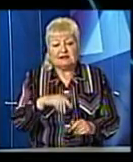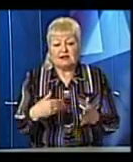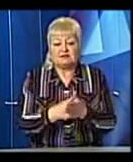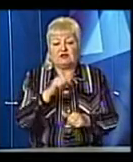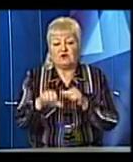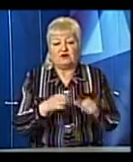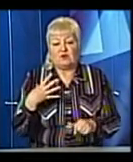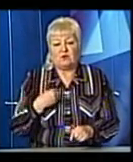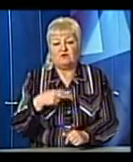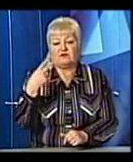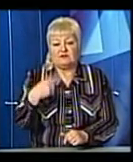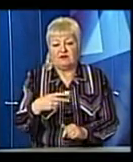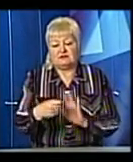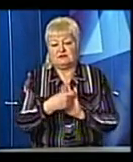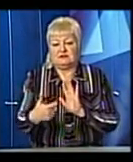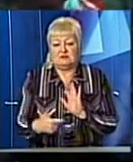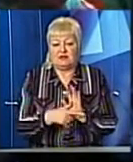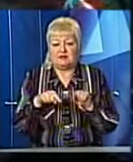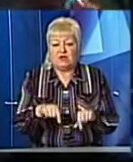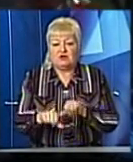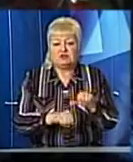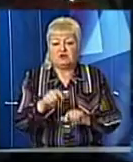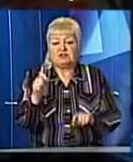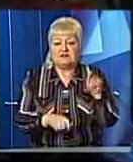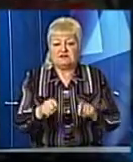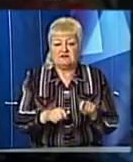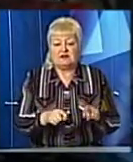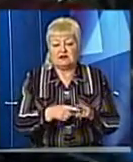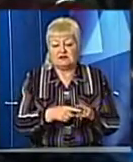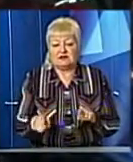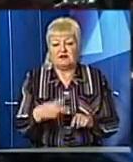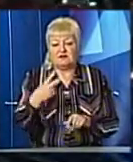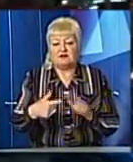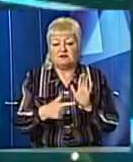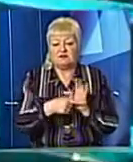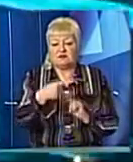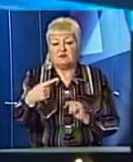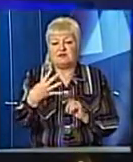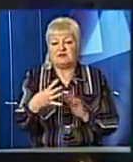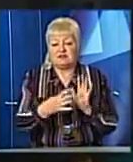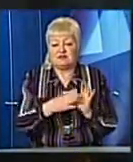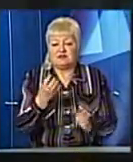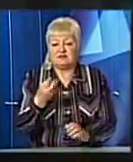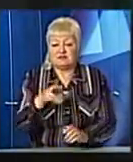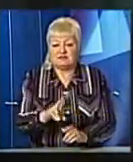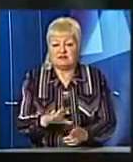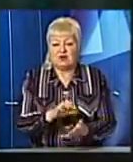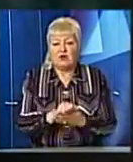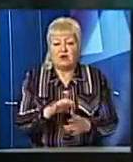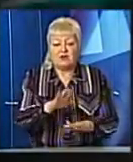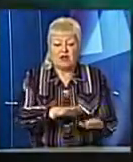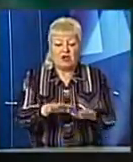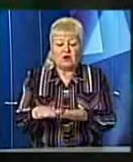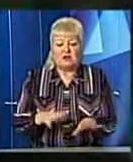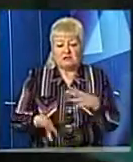рік у Львові 2017». Цьогоріч фестиваль триватиме з 27 по 29 січня та охопить локації по